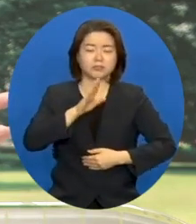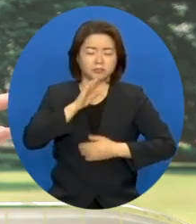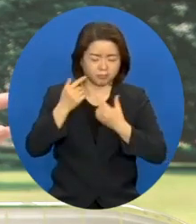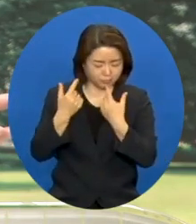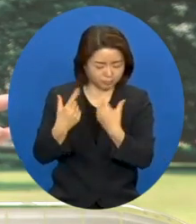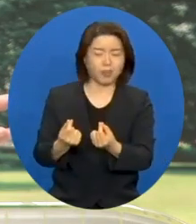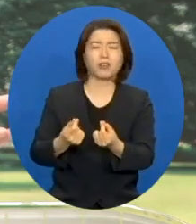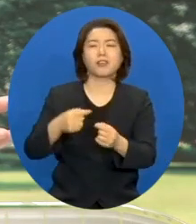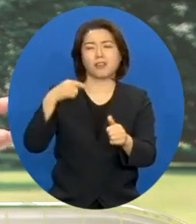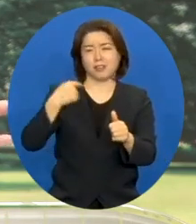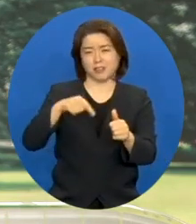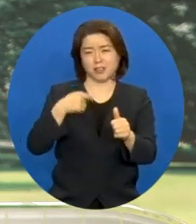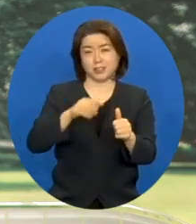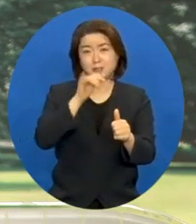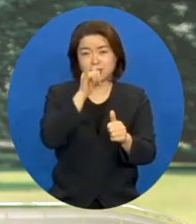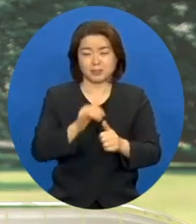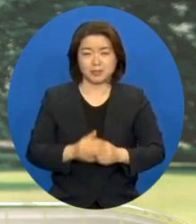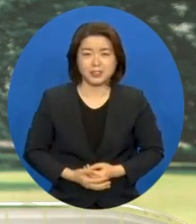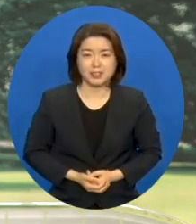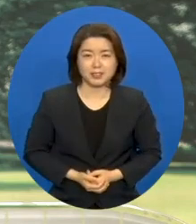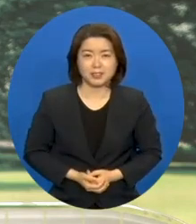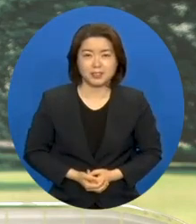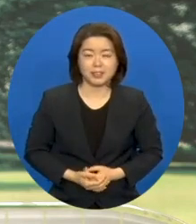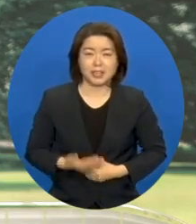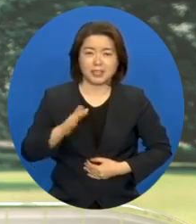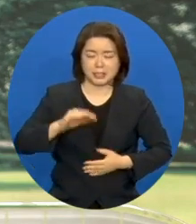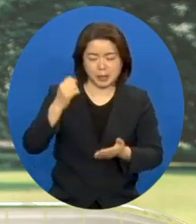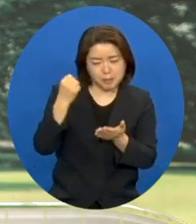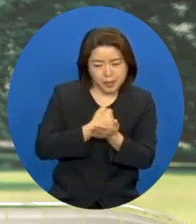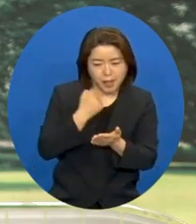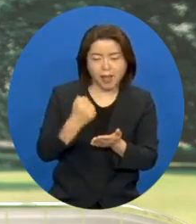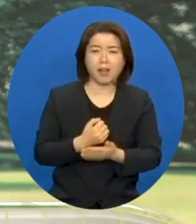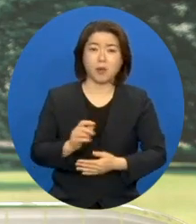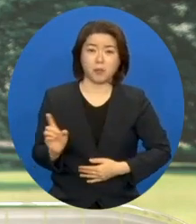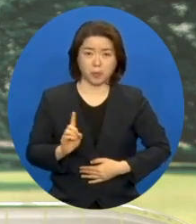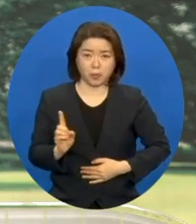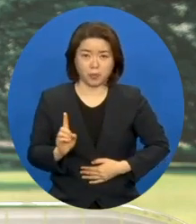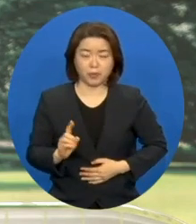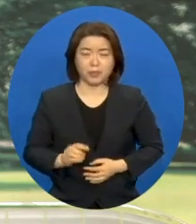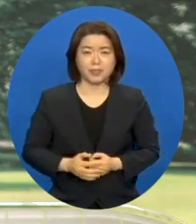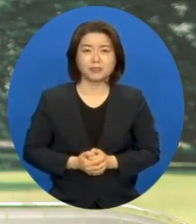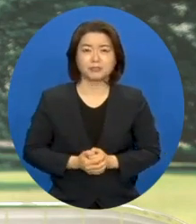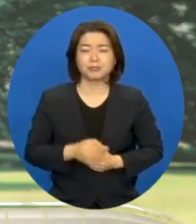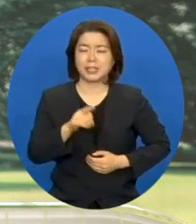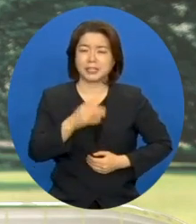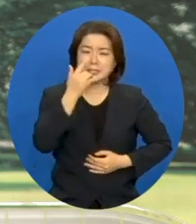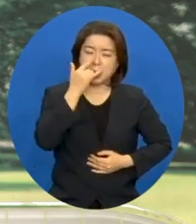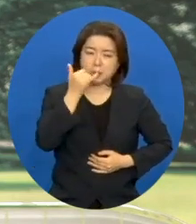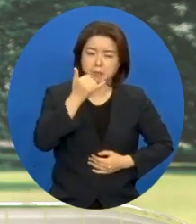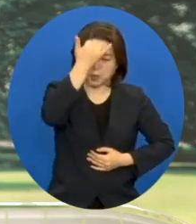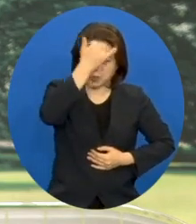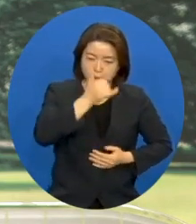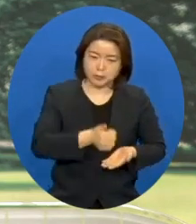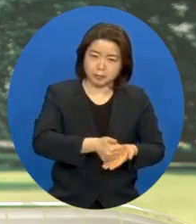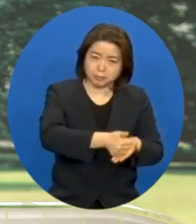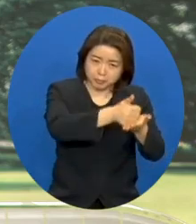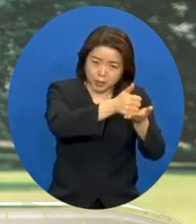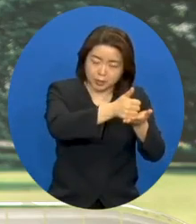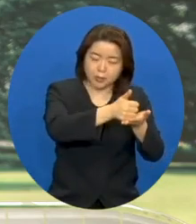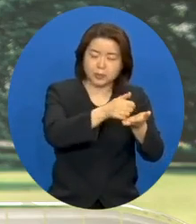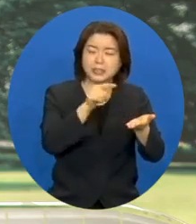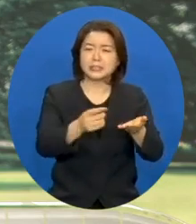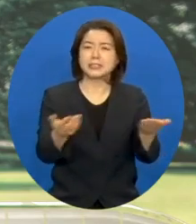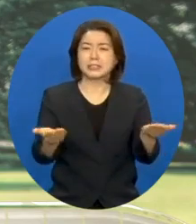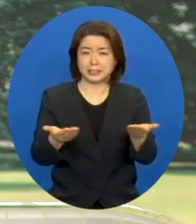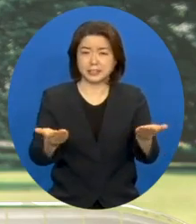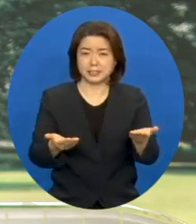당연한 교훈이죠. 그런데 참 안타까운 것은 이 부모에게 효도하고 부모를 공경하는